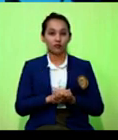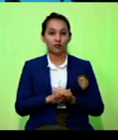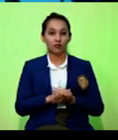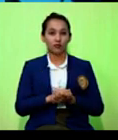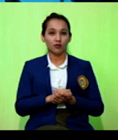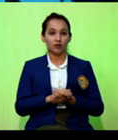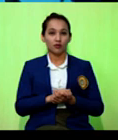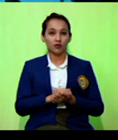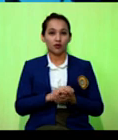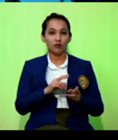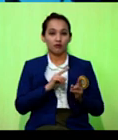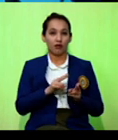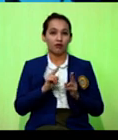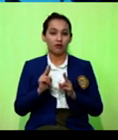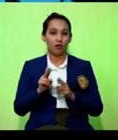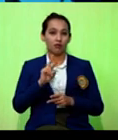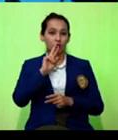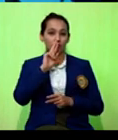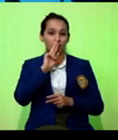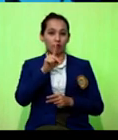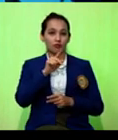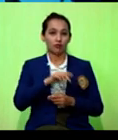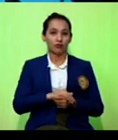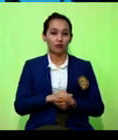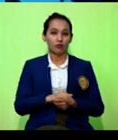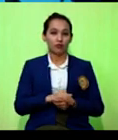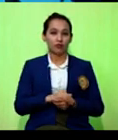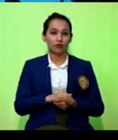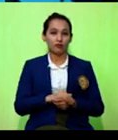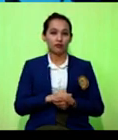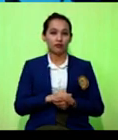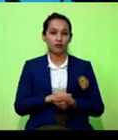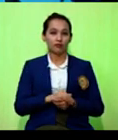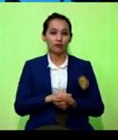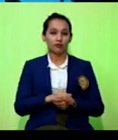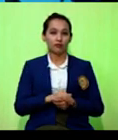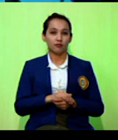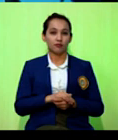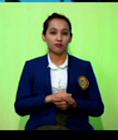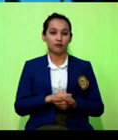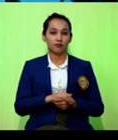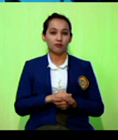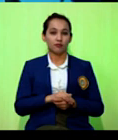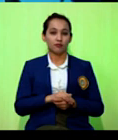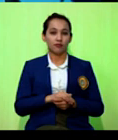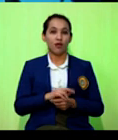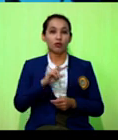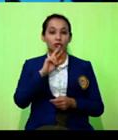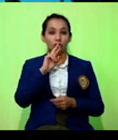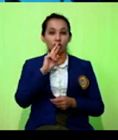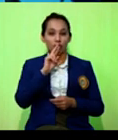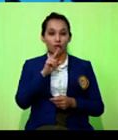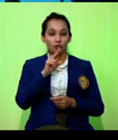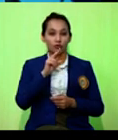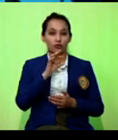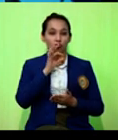amallar tartibi noto'g'ri berilgan deb bir namunani ko'rsatdim. Haqiqatan ham bu noto'g'ri